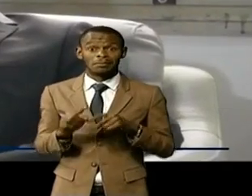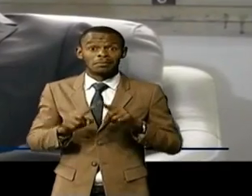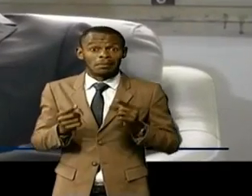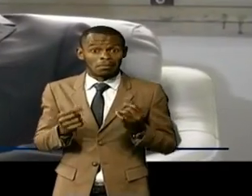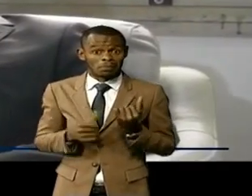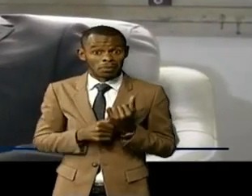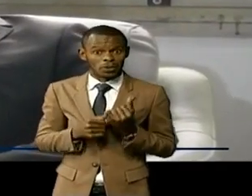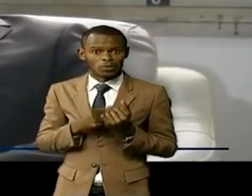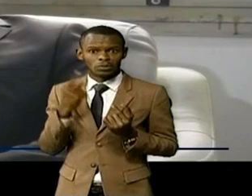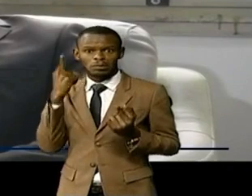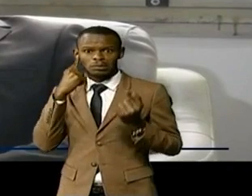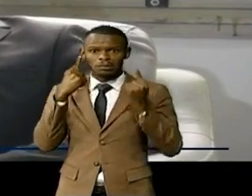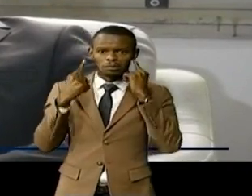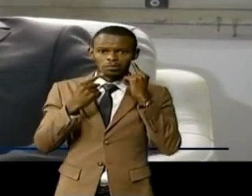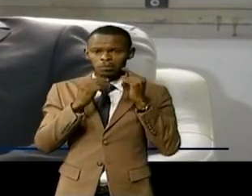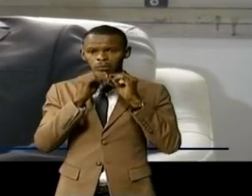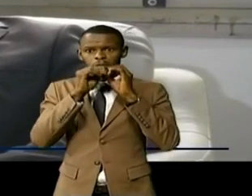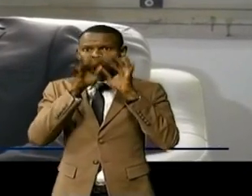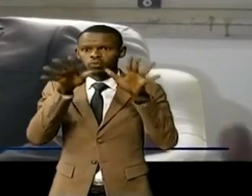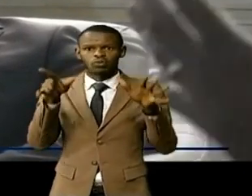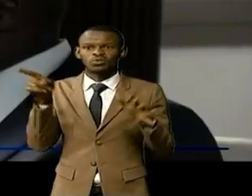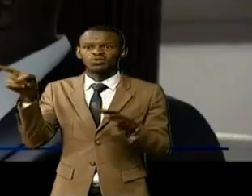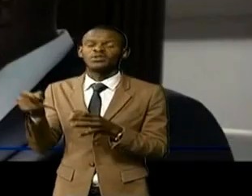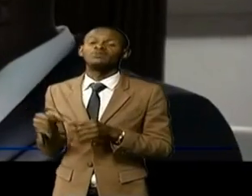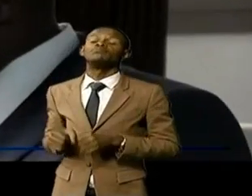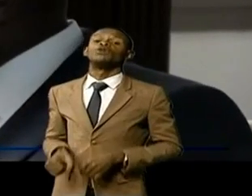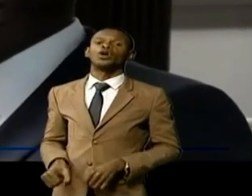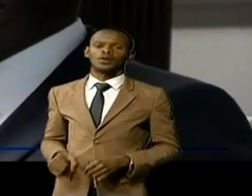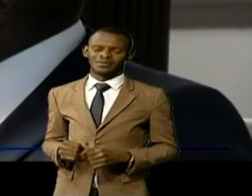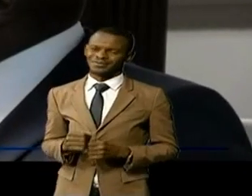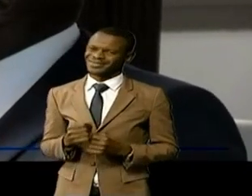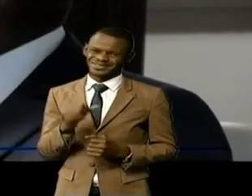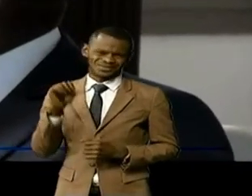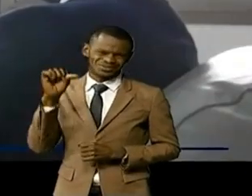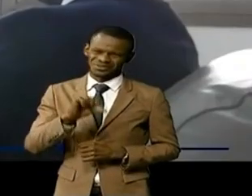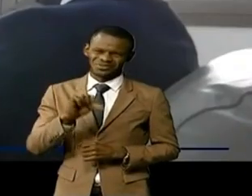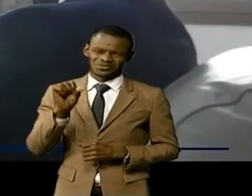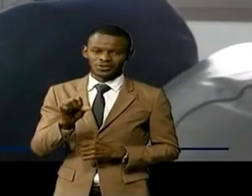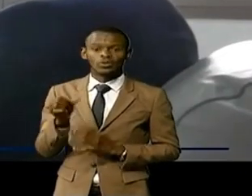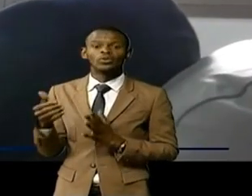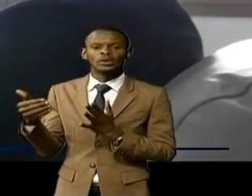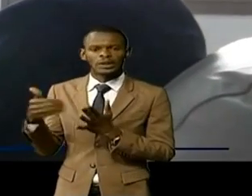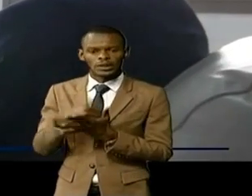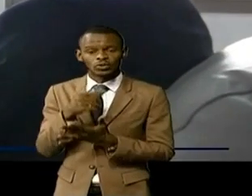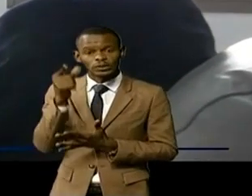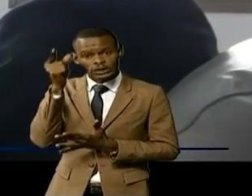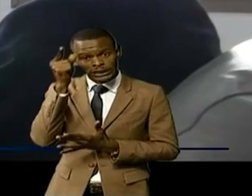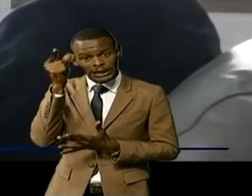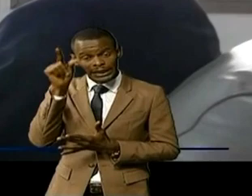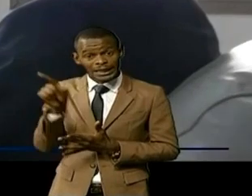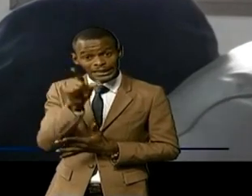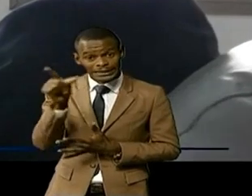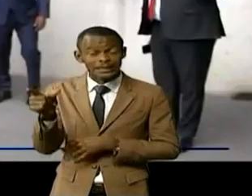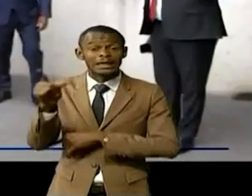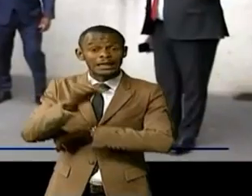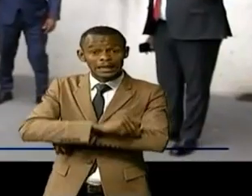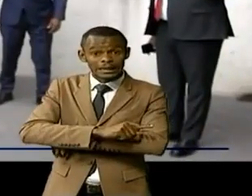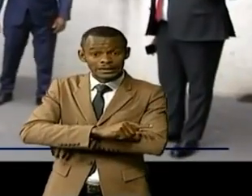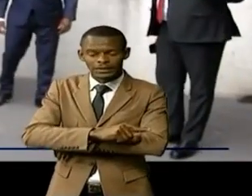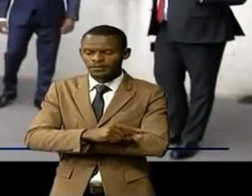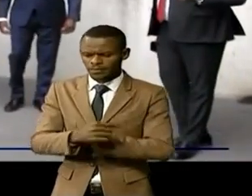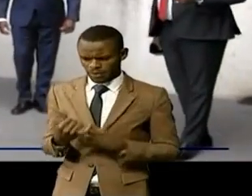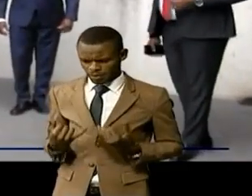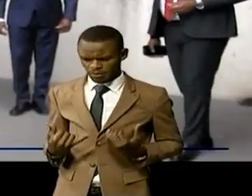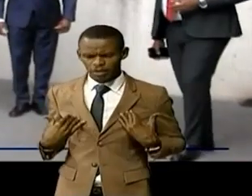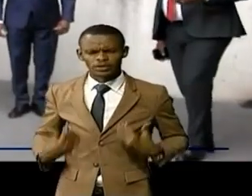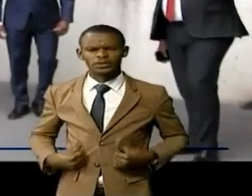la poursuite de ses réformes. Ce mercredi, avec celui qui a assumé l'intérim, Désiré Cachemire Kolongele a évalué et analysé